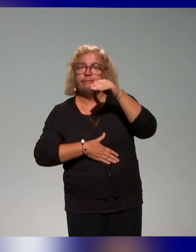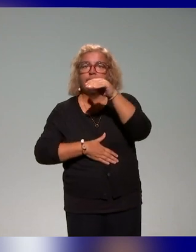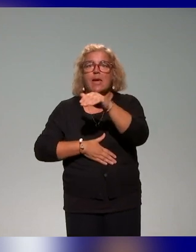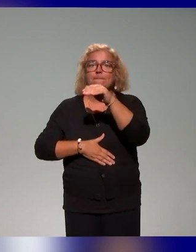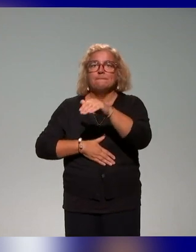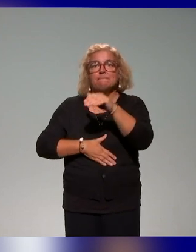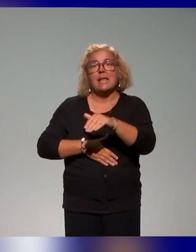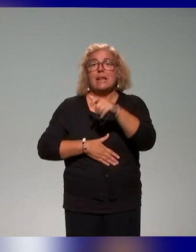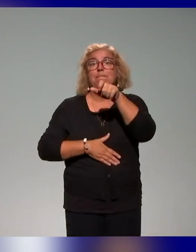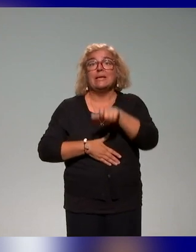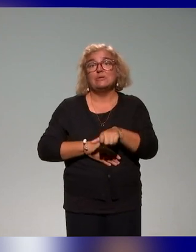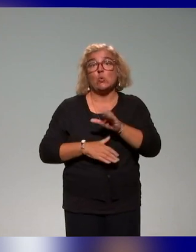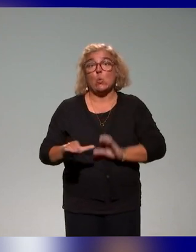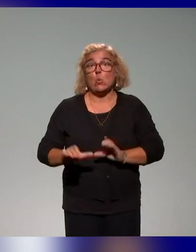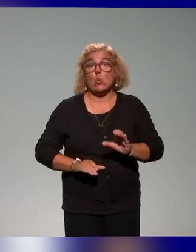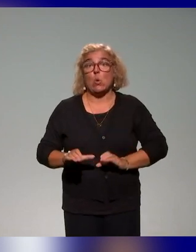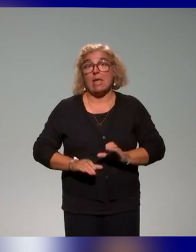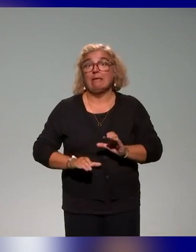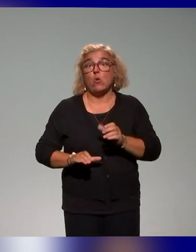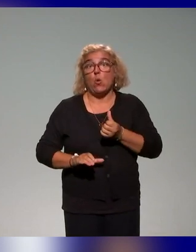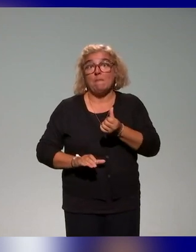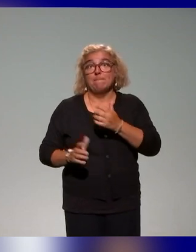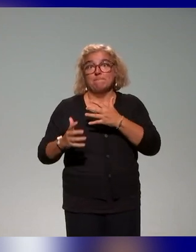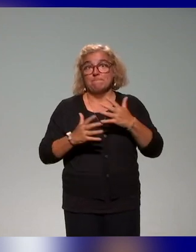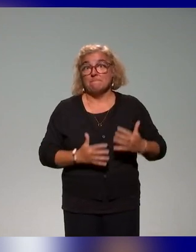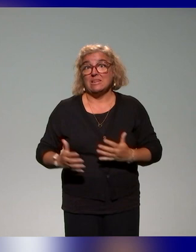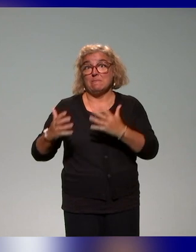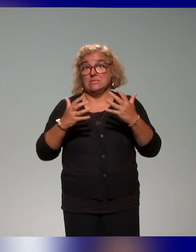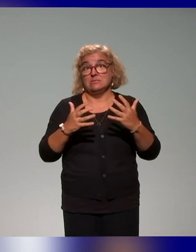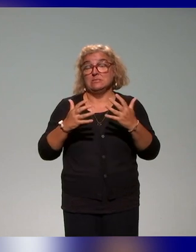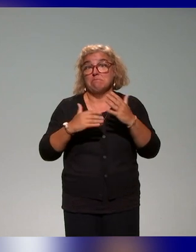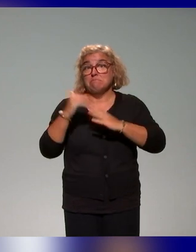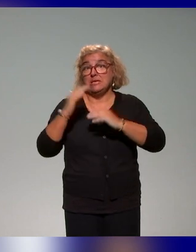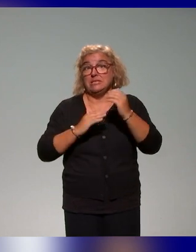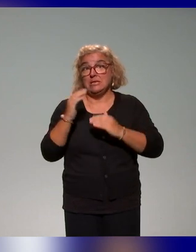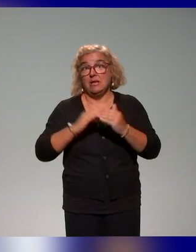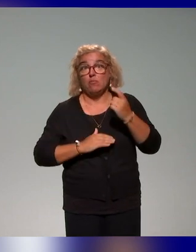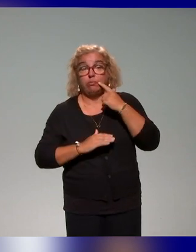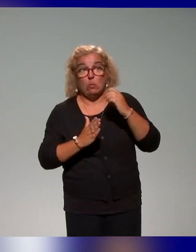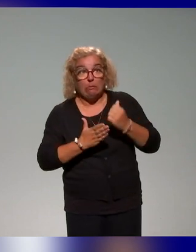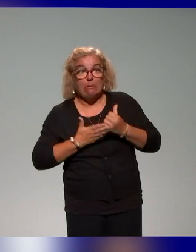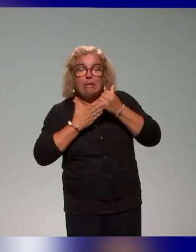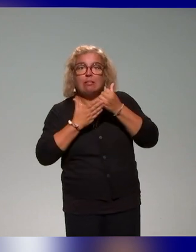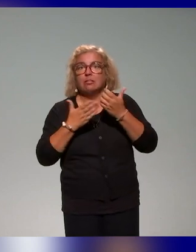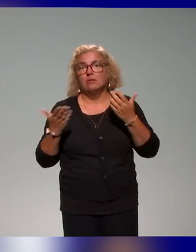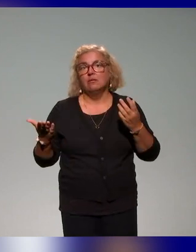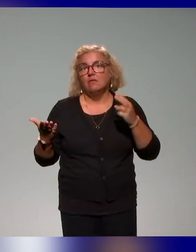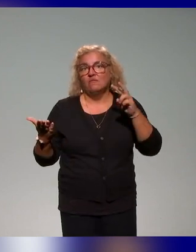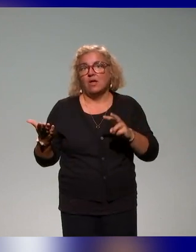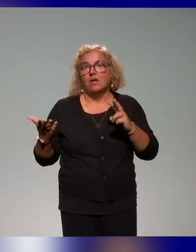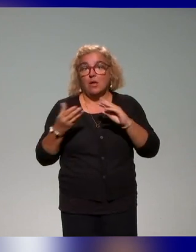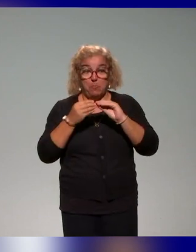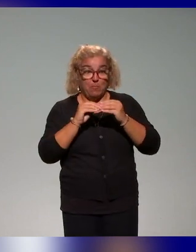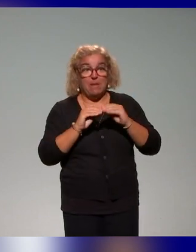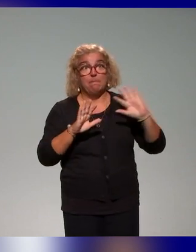peut-être les collègues mathématiciens du supérieur, parce que c'est une problématique qui existe